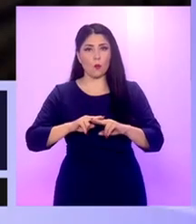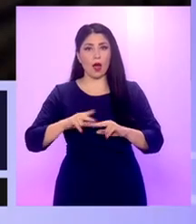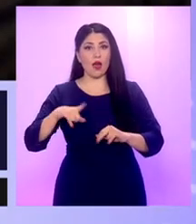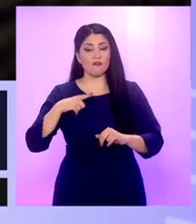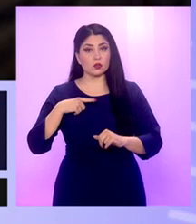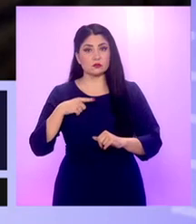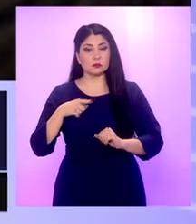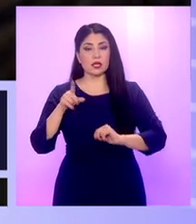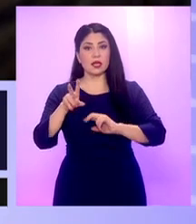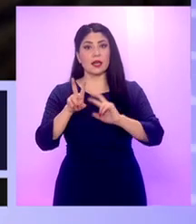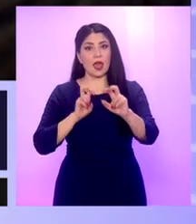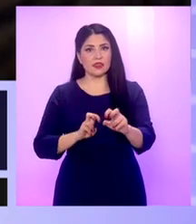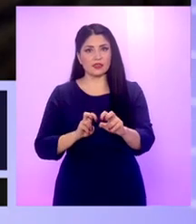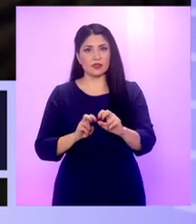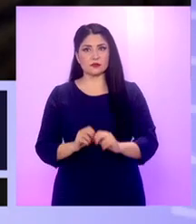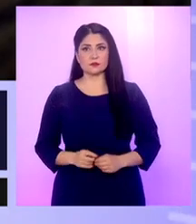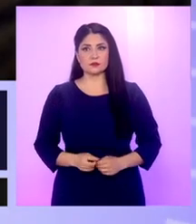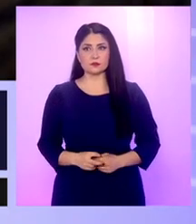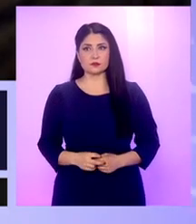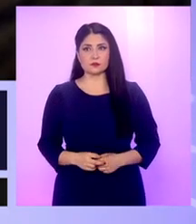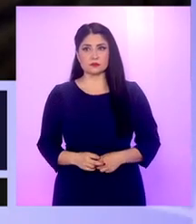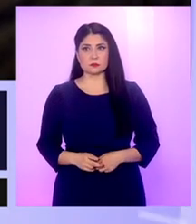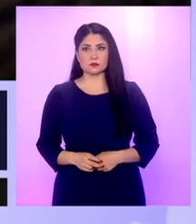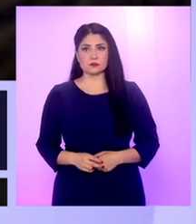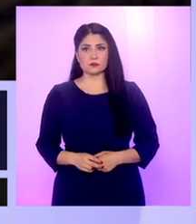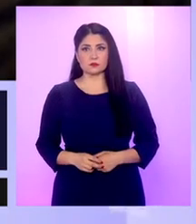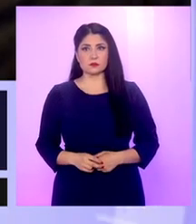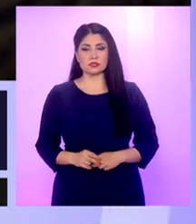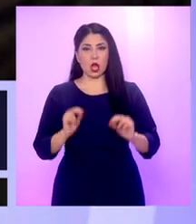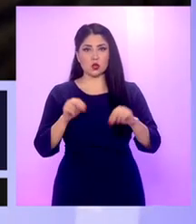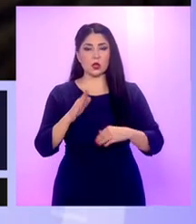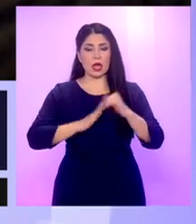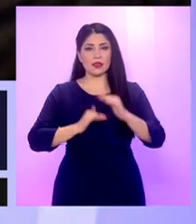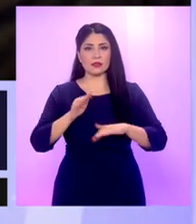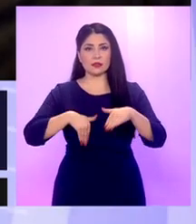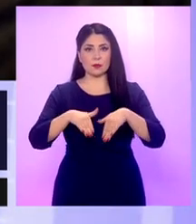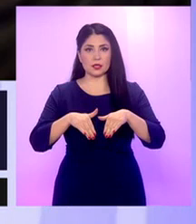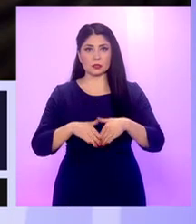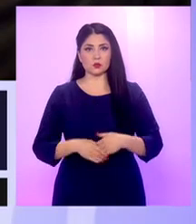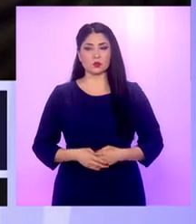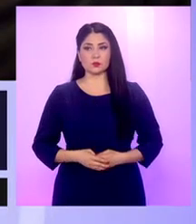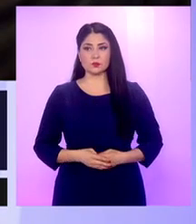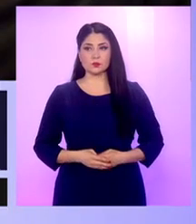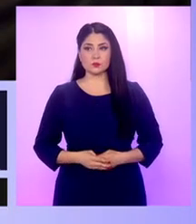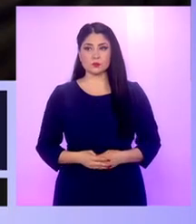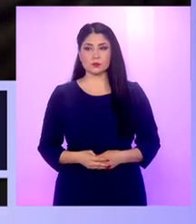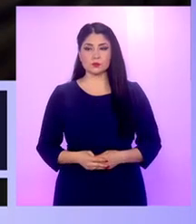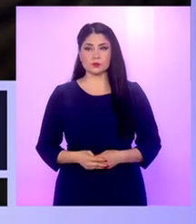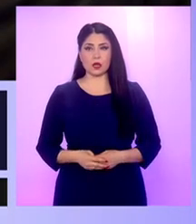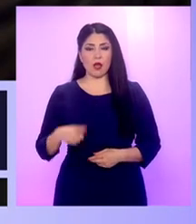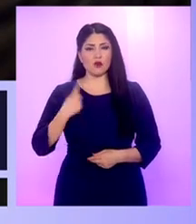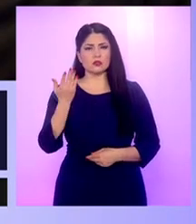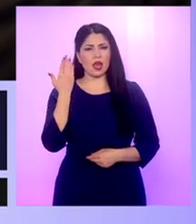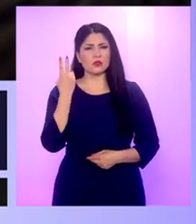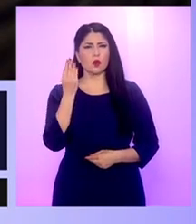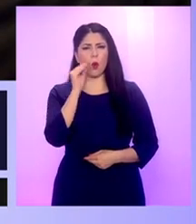fost dânsul înainte de a fi ministru, de a intra în executiv. A fost un om